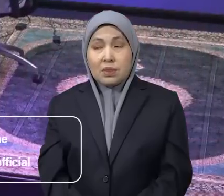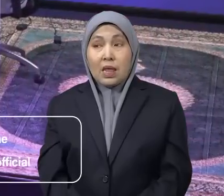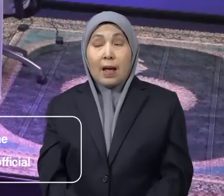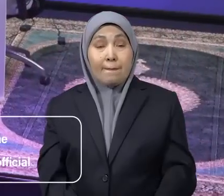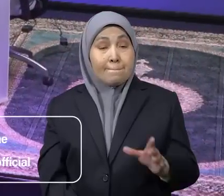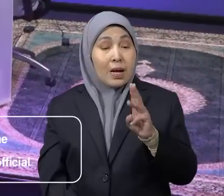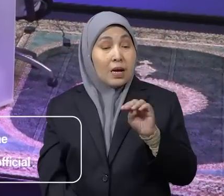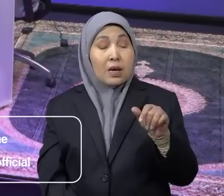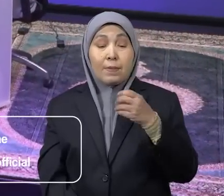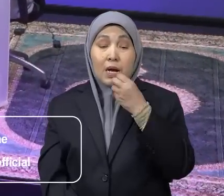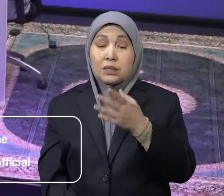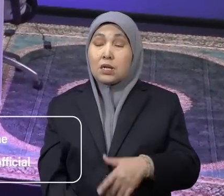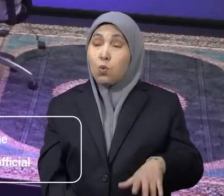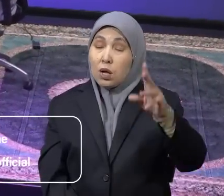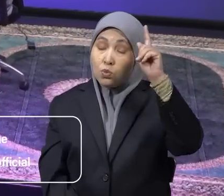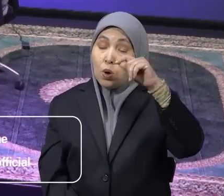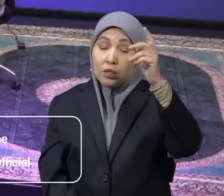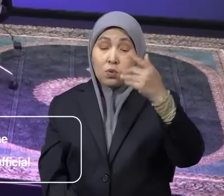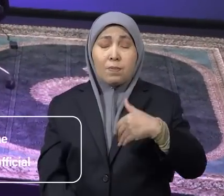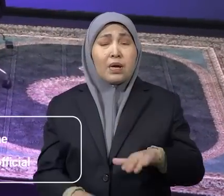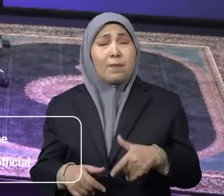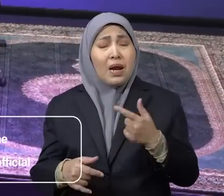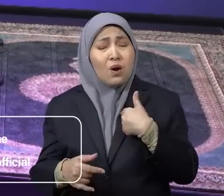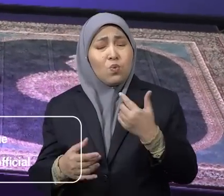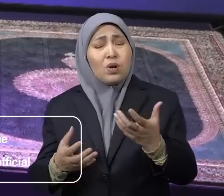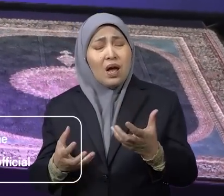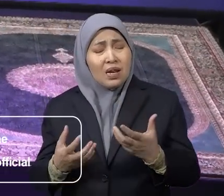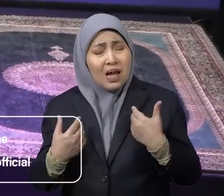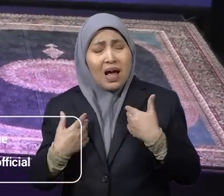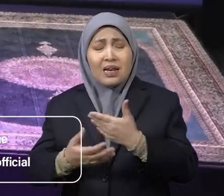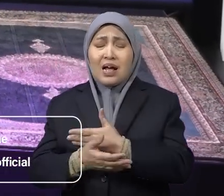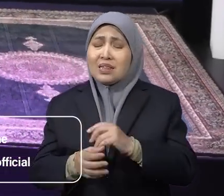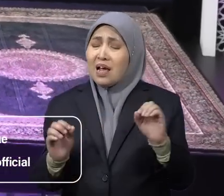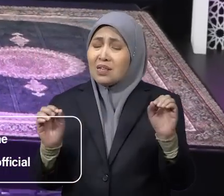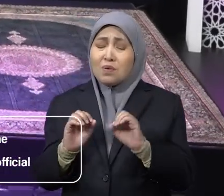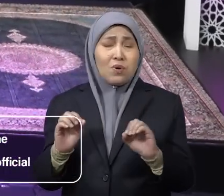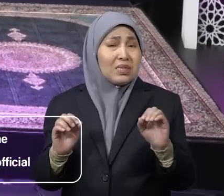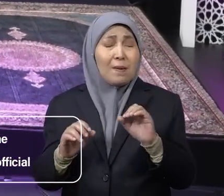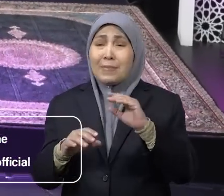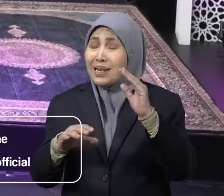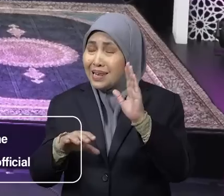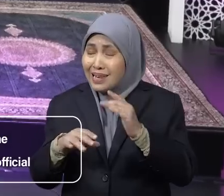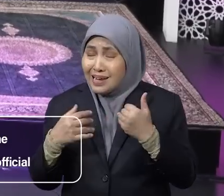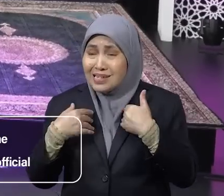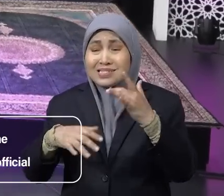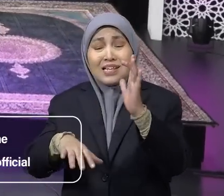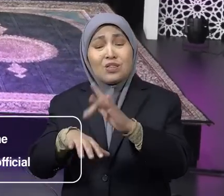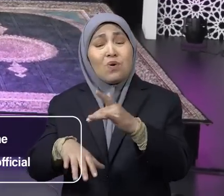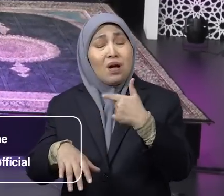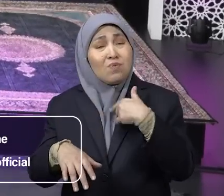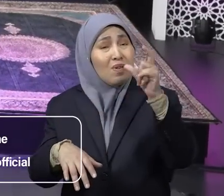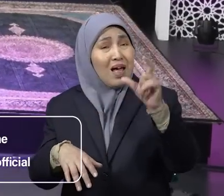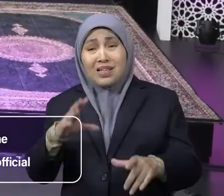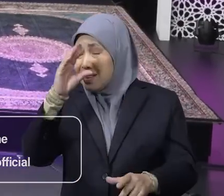Dia Maryam berkata, ya Tuhanku, bagaimana aku akan mempunyai anak padahal tidak ada seorang lelaki pun yang menyentuhku. Dia